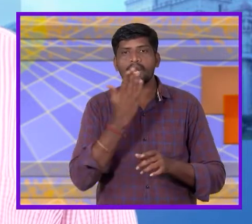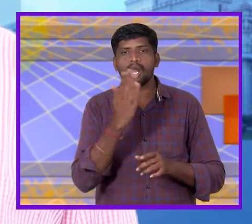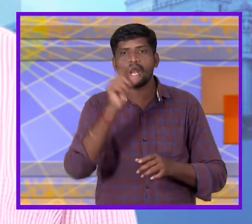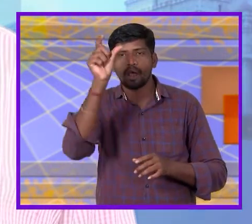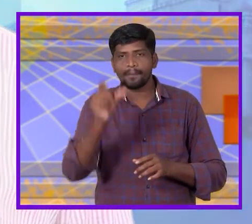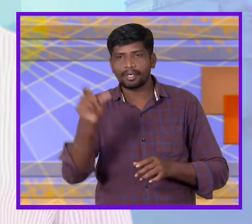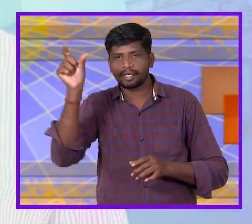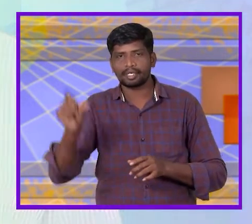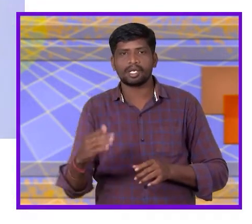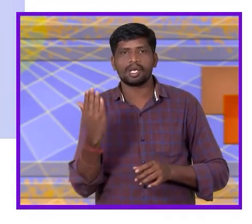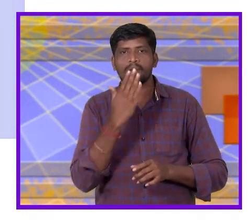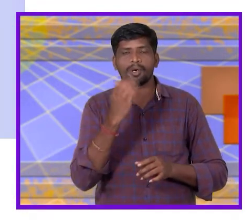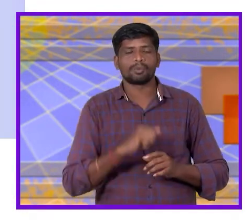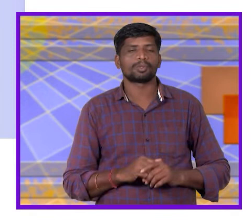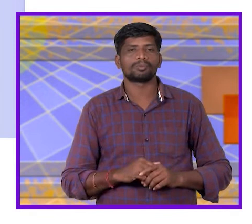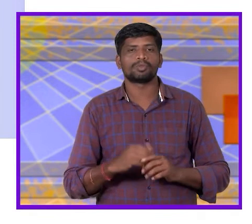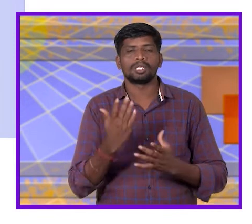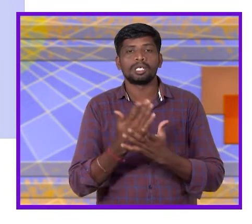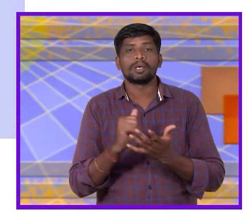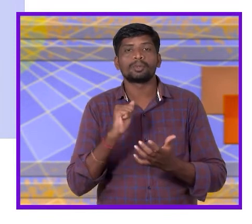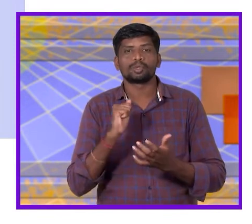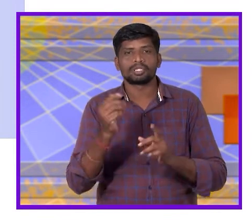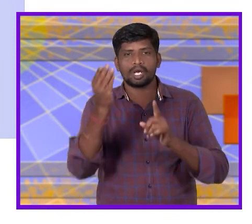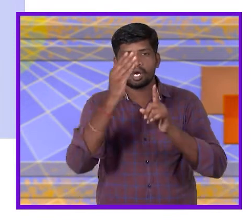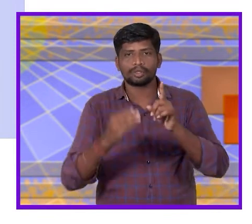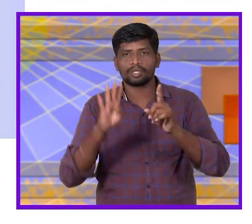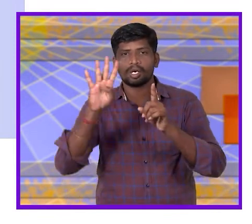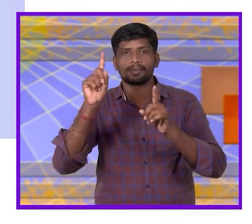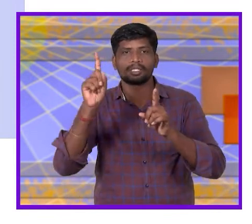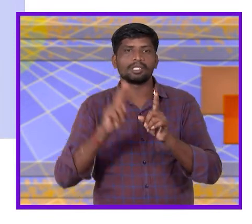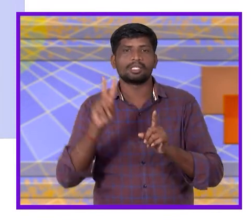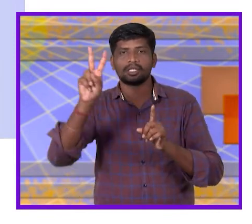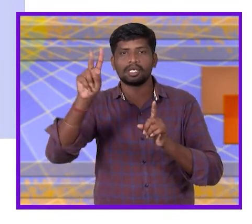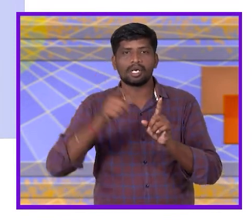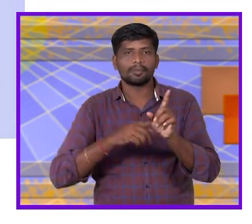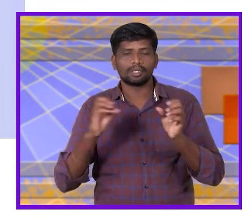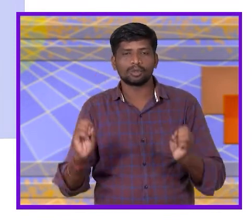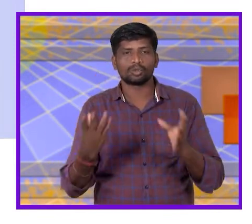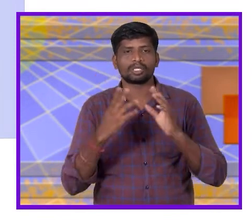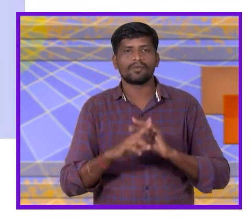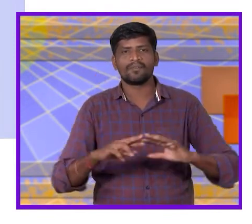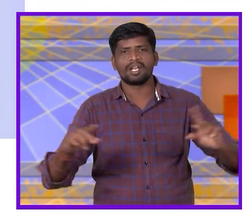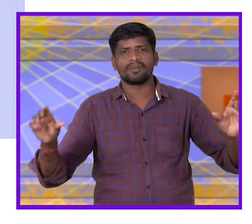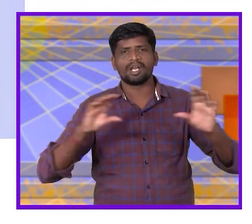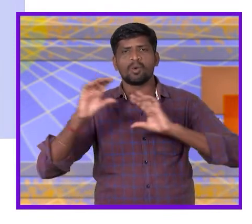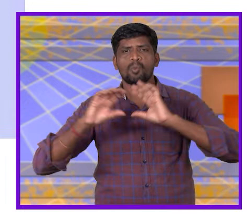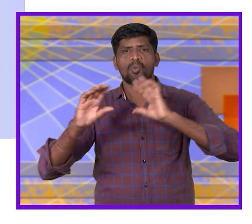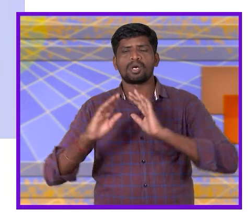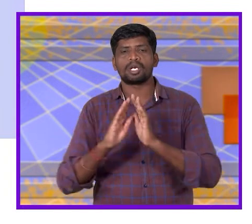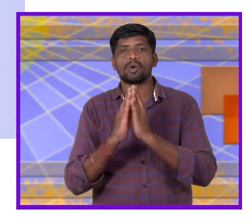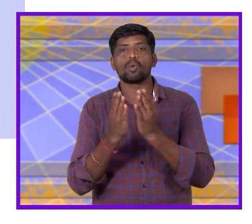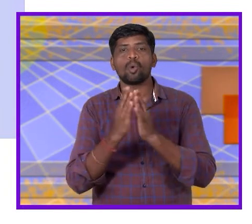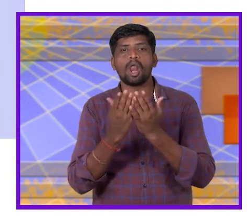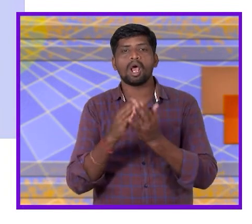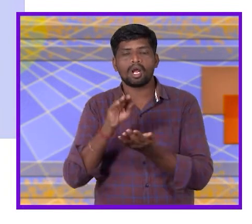அதை பற்றி நம்ம பார்க்க போகிறோம். கிபி 1942 தொடங்கப்பட்டது. பல்வேறு மொழிகளினுடைய நூல்கள் இங்கே